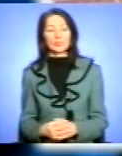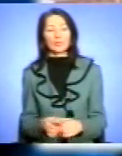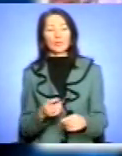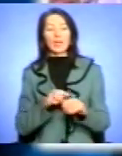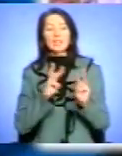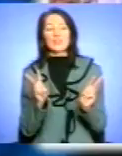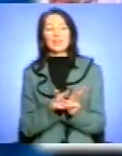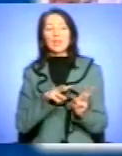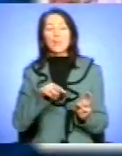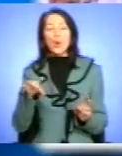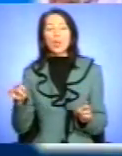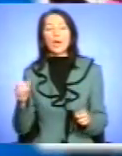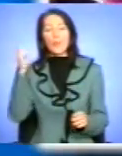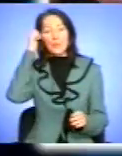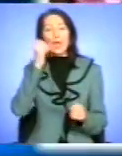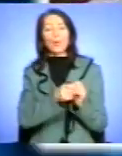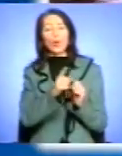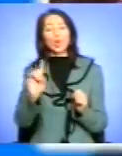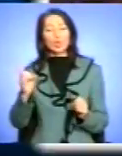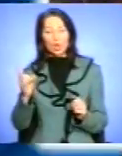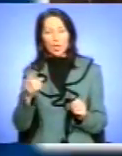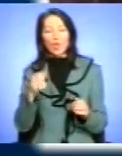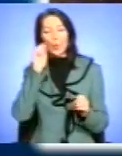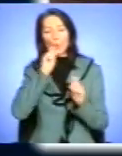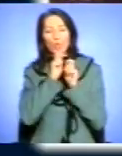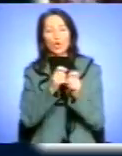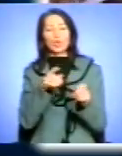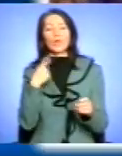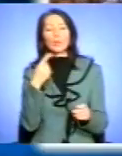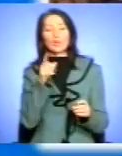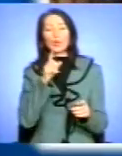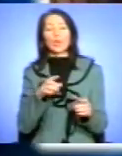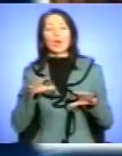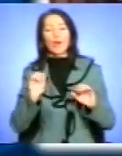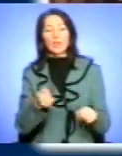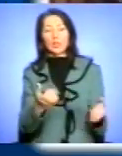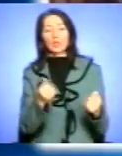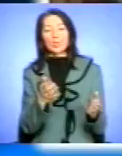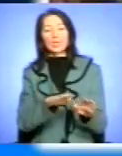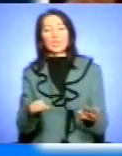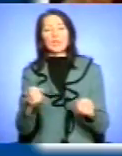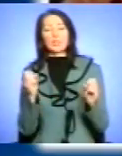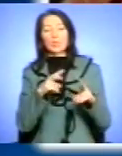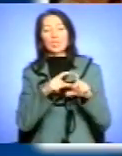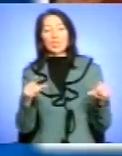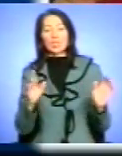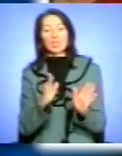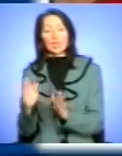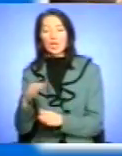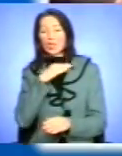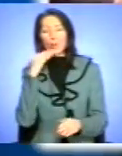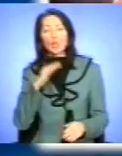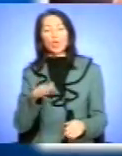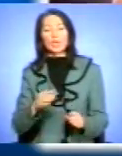Святий Миколай пам'ятає про кожну дитину. Подарунки від обласної влади отримали діти із спецшкіл-інтернатів, багатодітних сімей і ті, які живуть